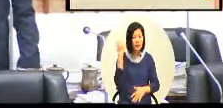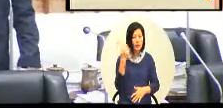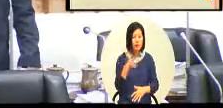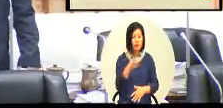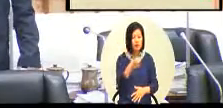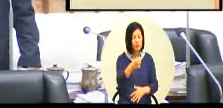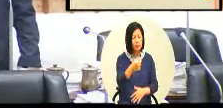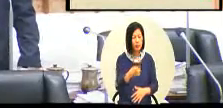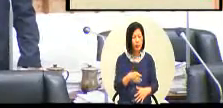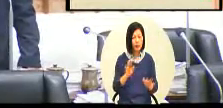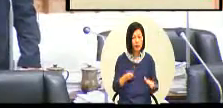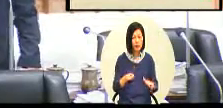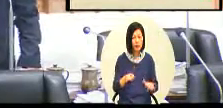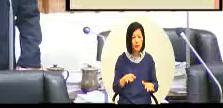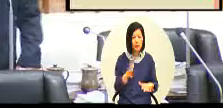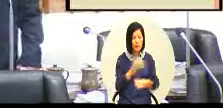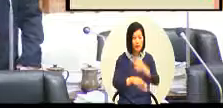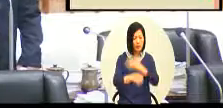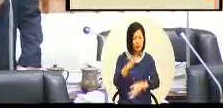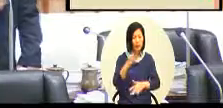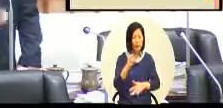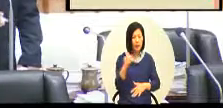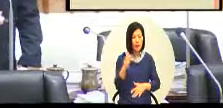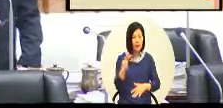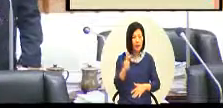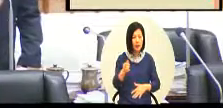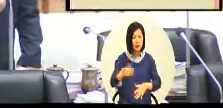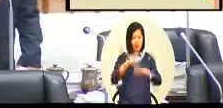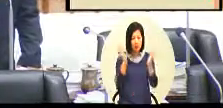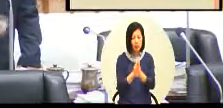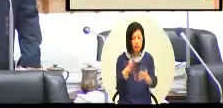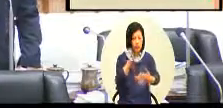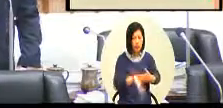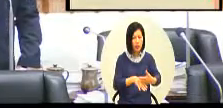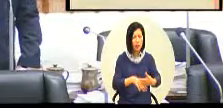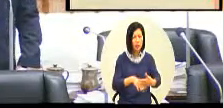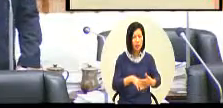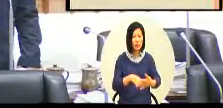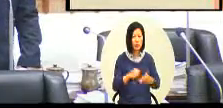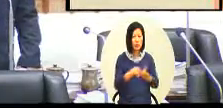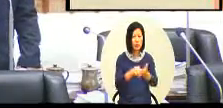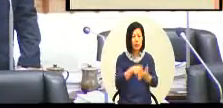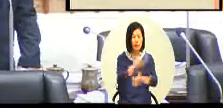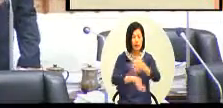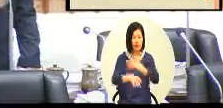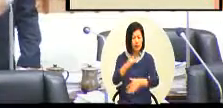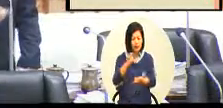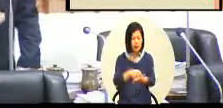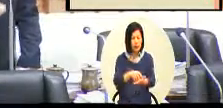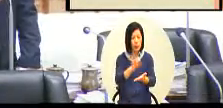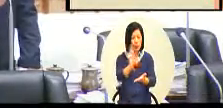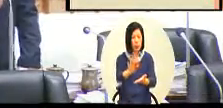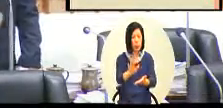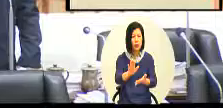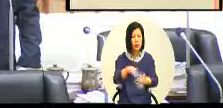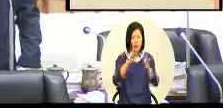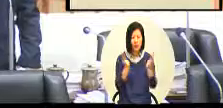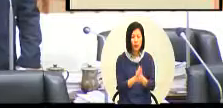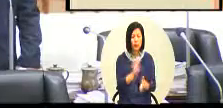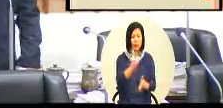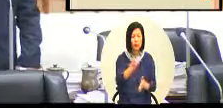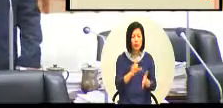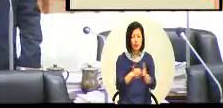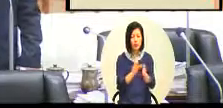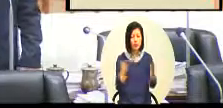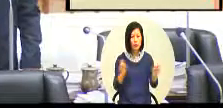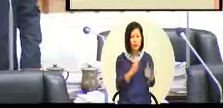的，那我们现在也把这个身心障碍全部纳入，只要是有领有身心障碍的手册，都能够在这个长照